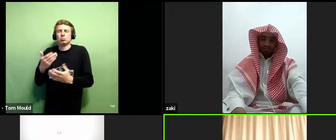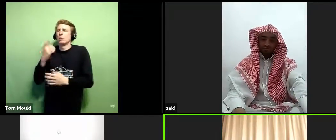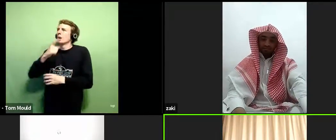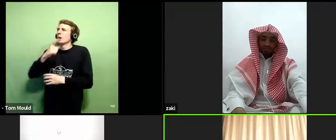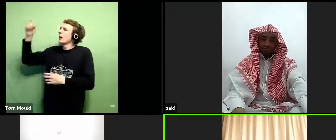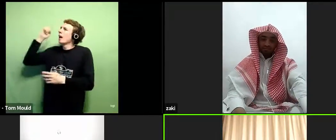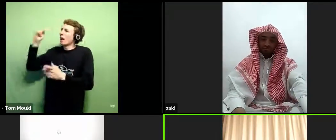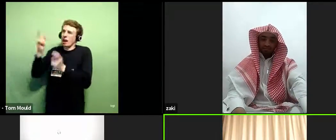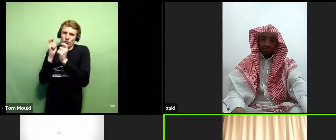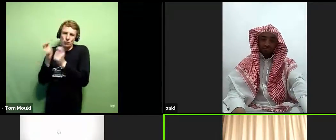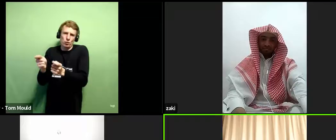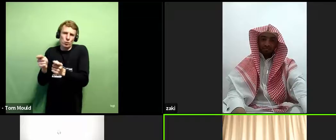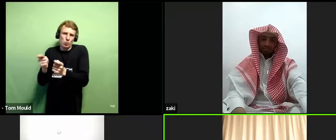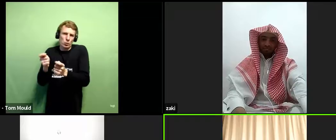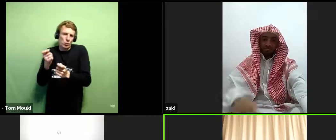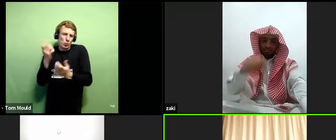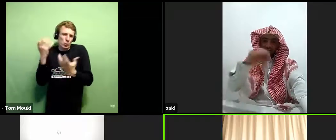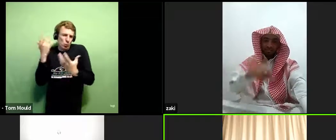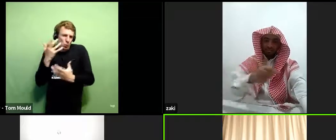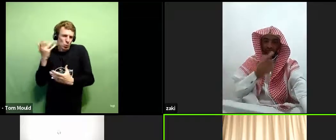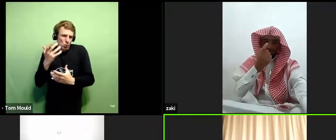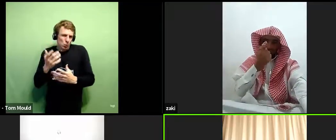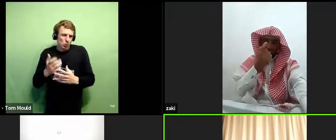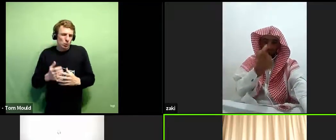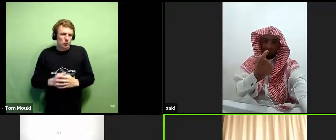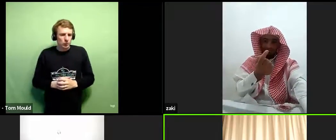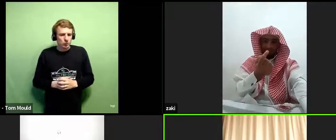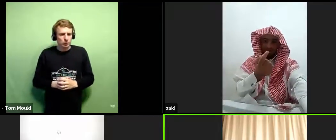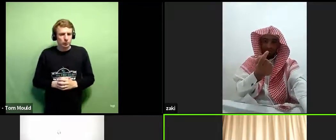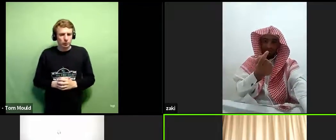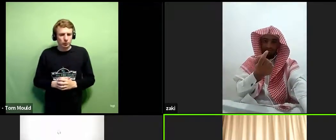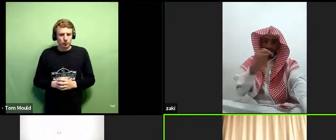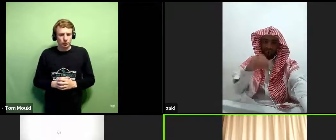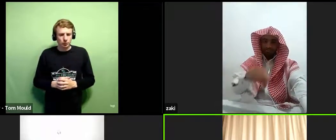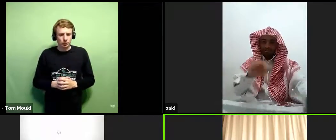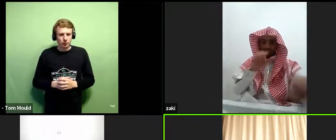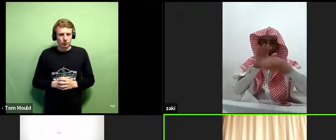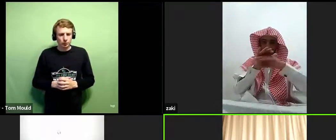الآن نستأذنك أن نبدأ في درس اليوم.